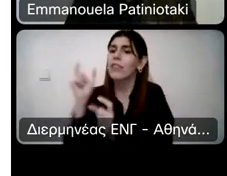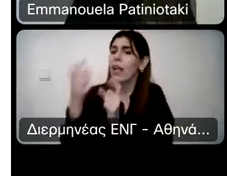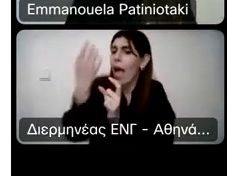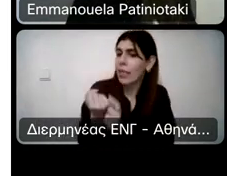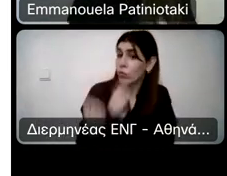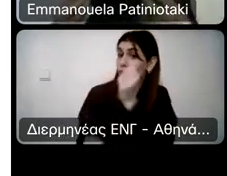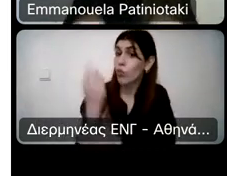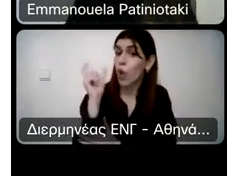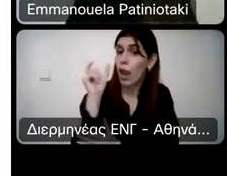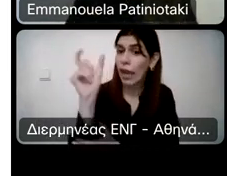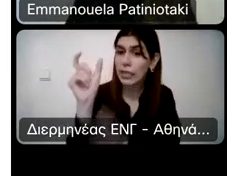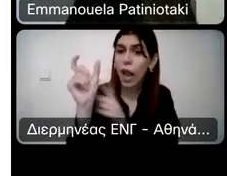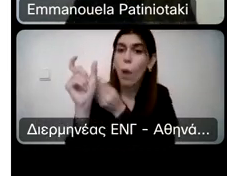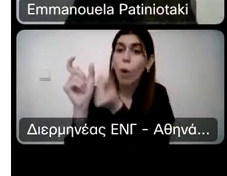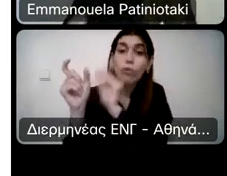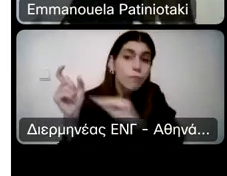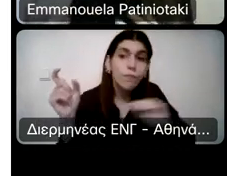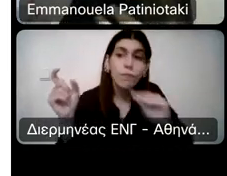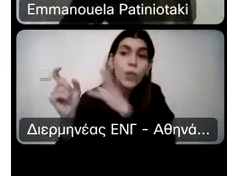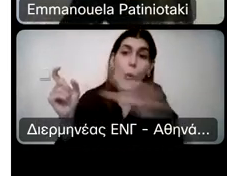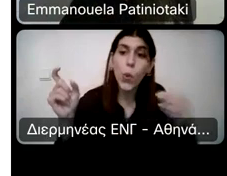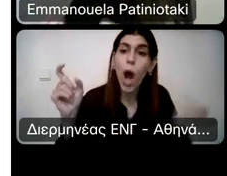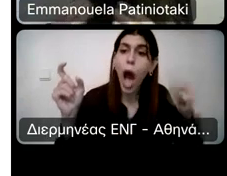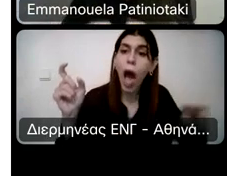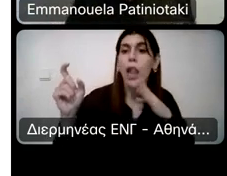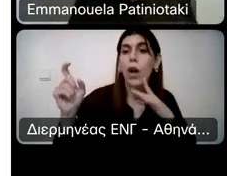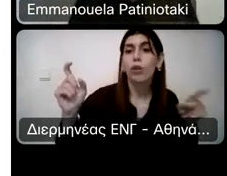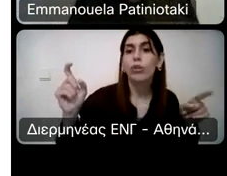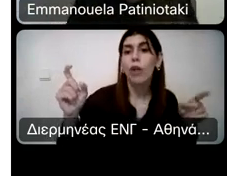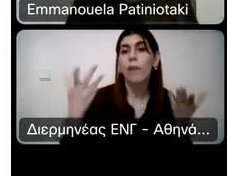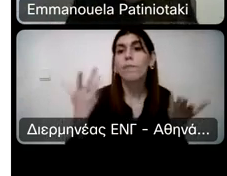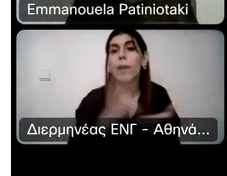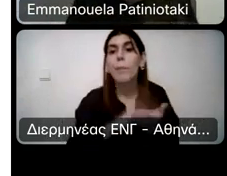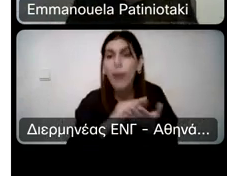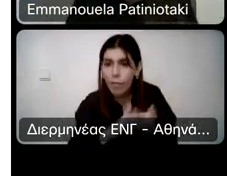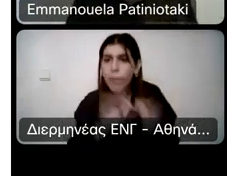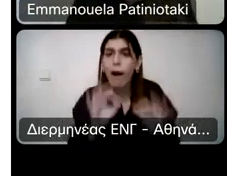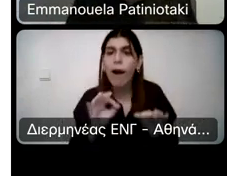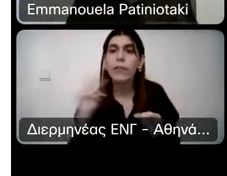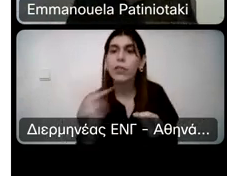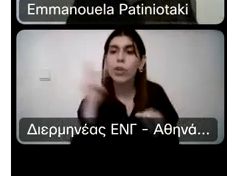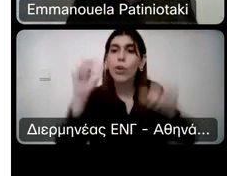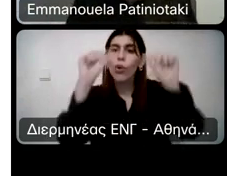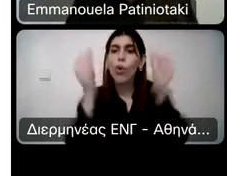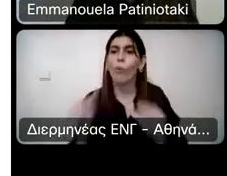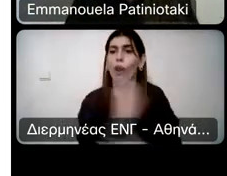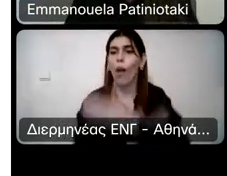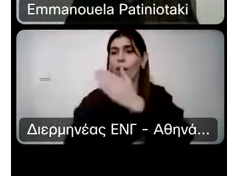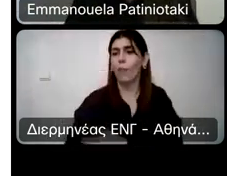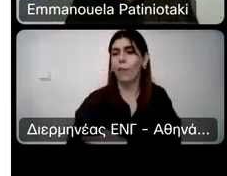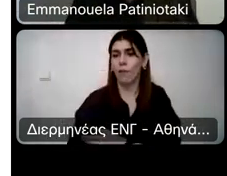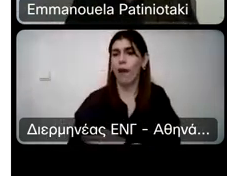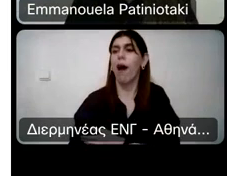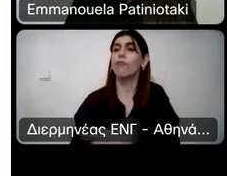στη μεταφορά σε μια νέα πραγματικότητα, όπως με την έλευση του κοινωνικού μοντέλου για την αναπηρία στην Ελλάδα, που πριν δεν υπήρχε, και